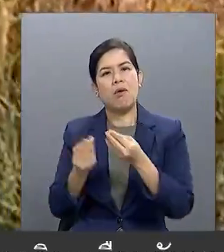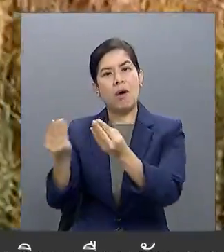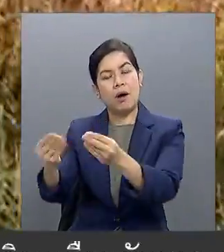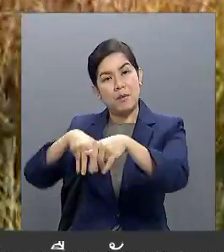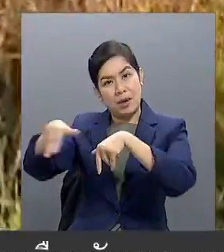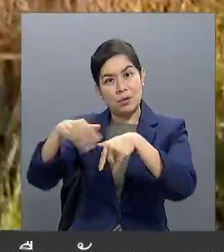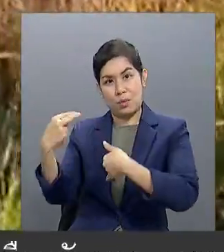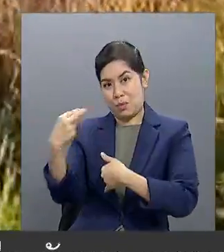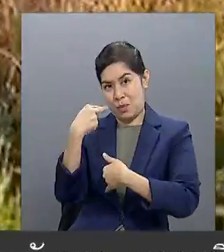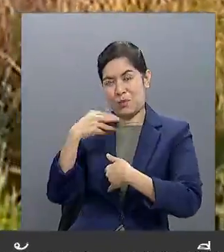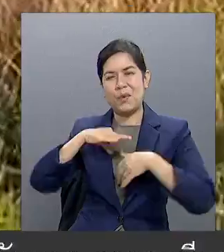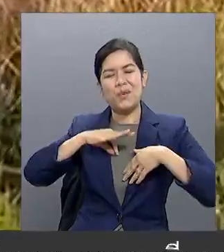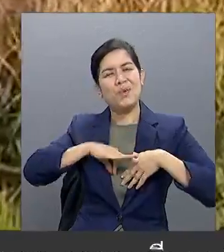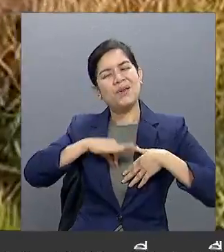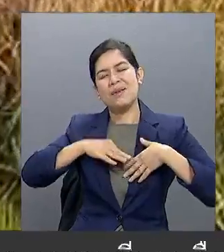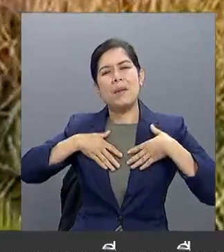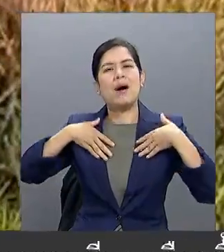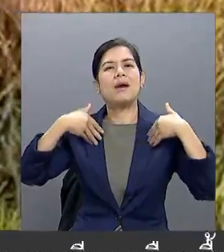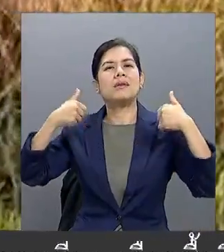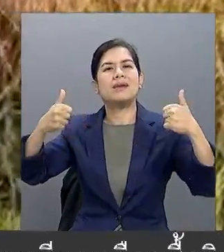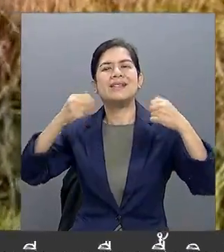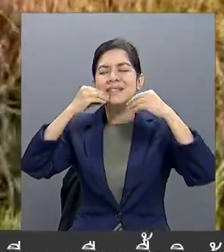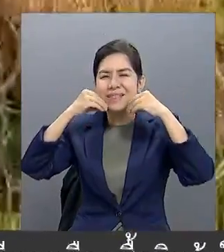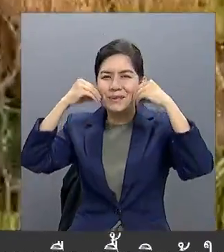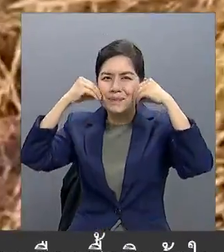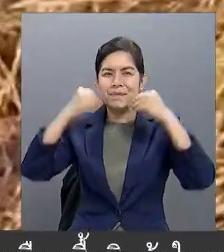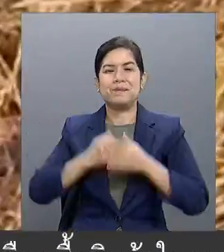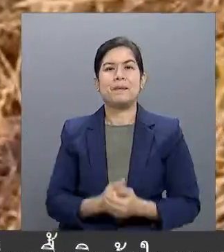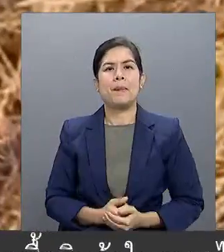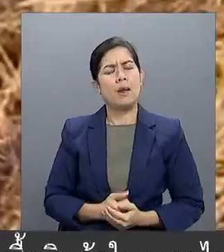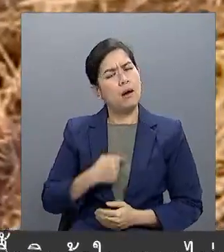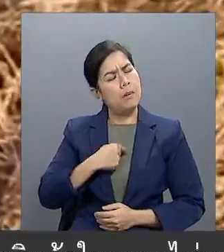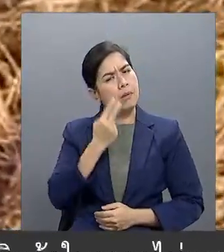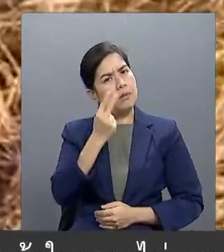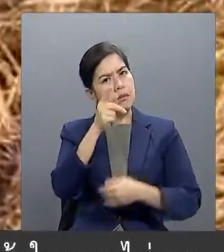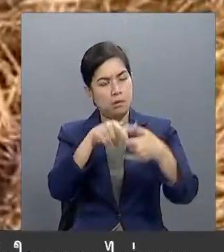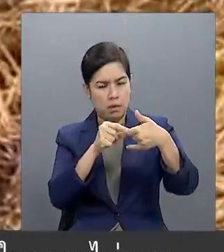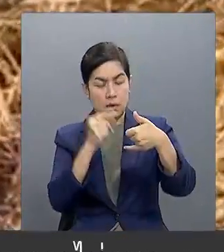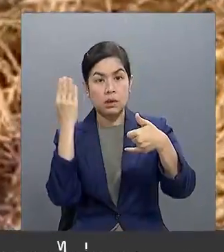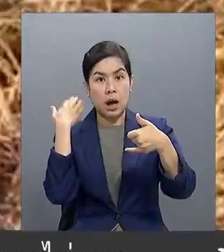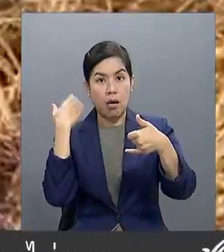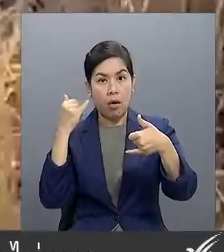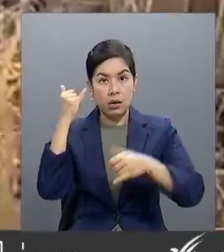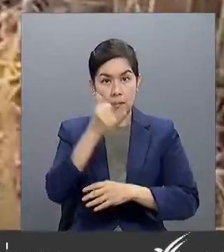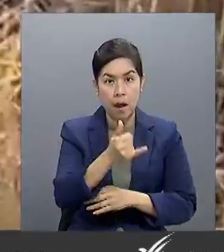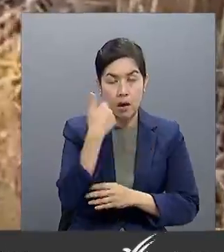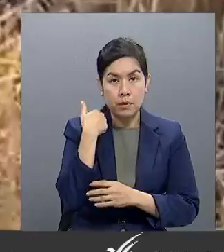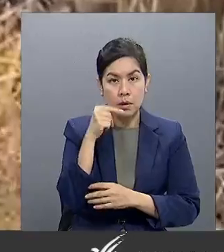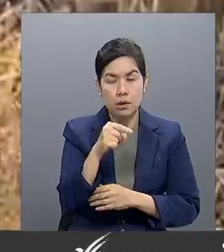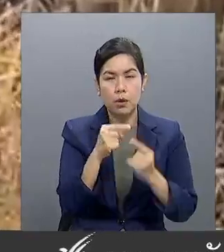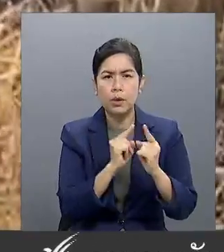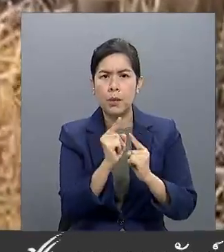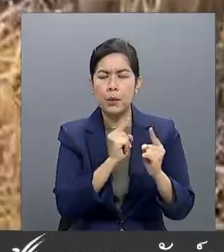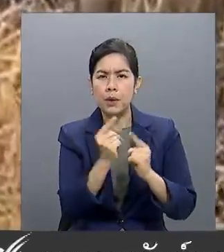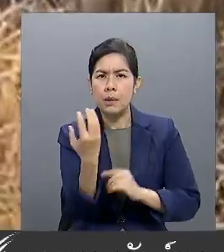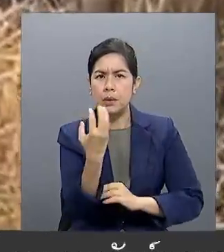เดี๋ยวผมกำลังมองอยู่ว่าใช่คนเดียวกับที่เคยมาออกรายการเราหรือเปล่าเคยมาออกแล้วนะที่โคราชใช่ไหมนครราชสีมา ทำร้านอาห